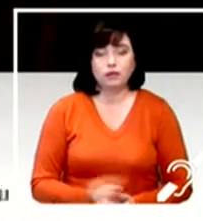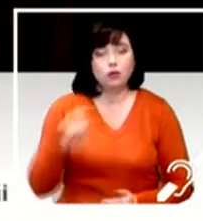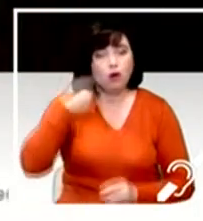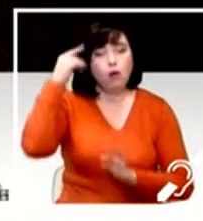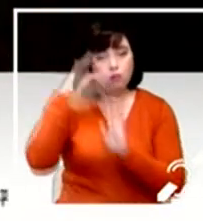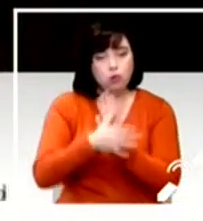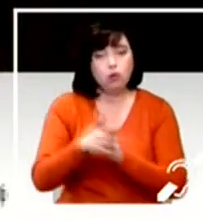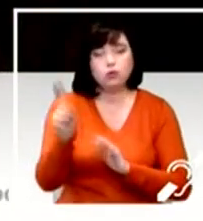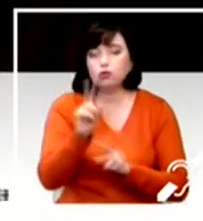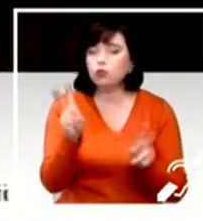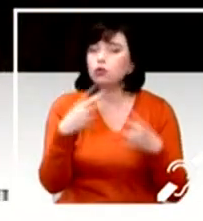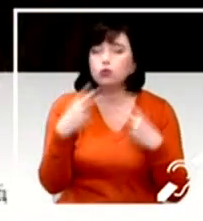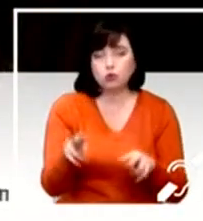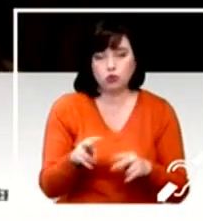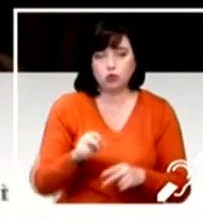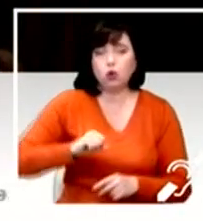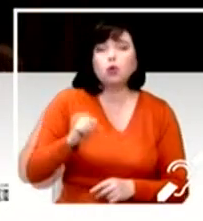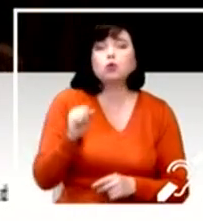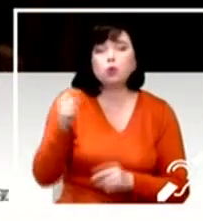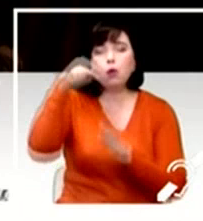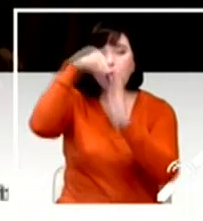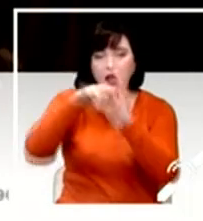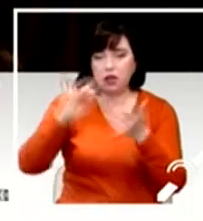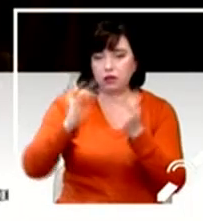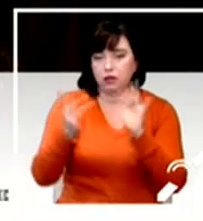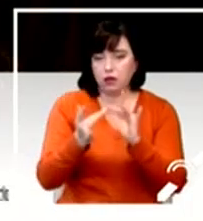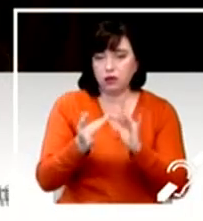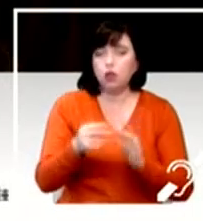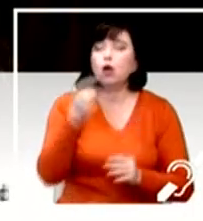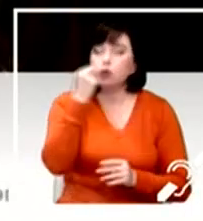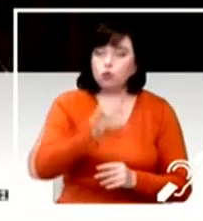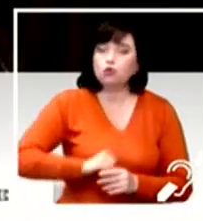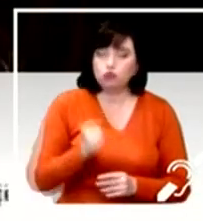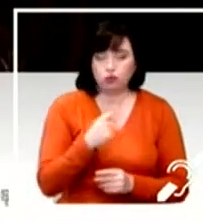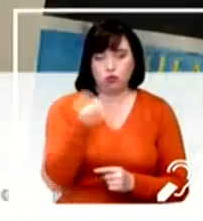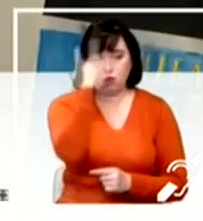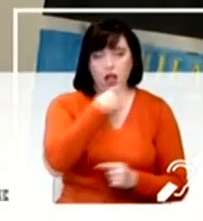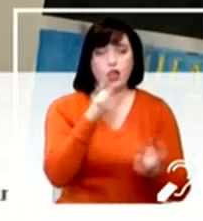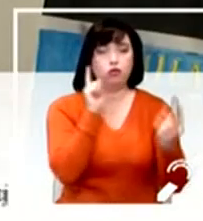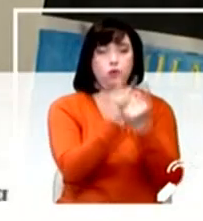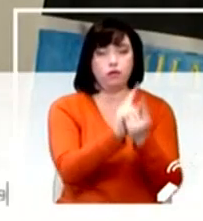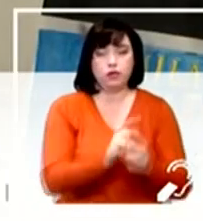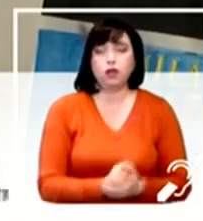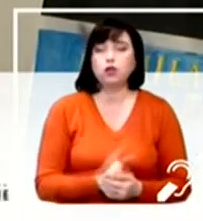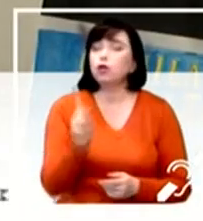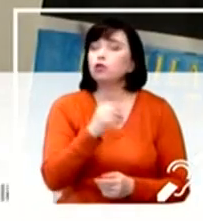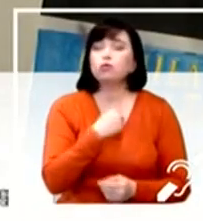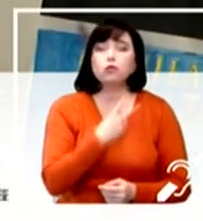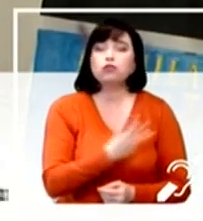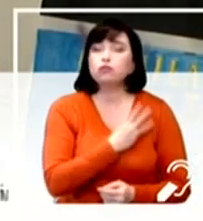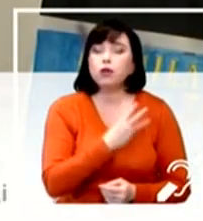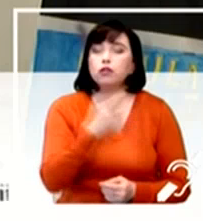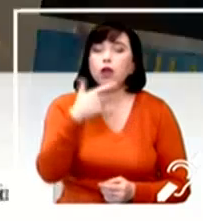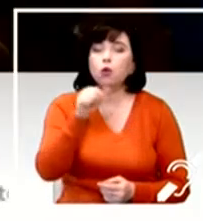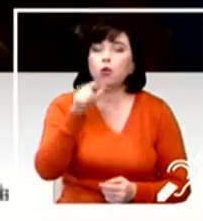că nu trebuie să avem prieteni virtuali, dar trebuie să avem prieteni adevărați. Ce i-ai dorit